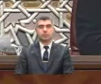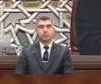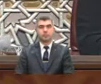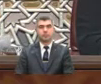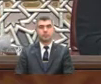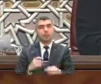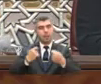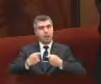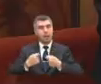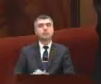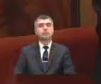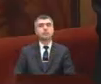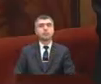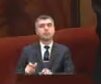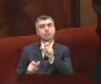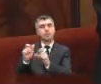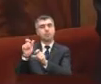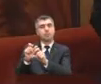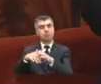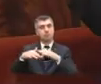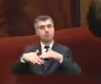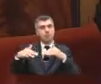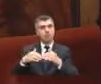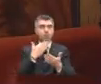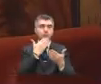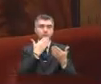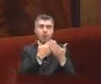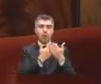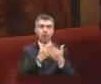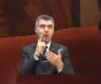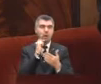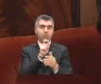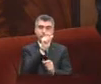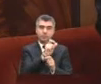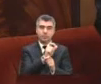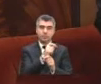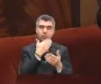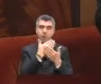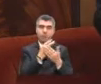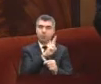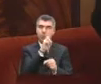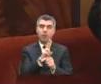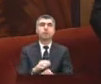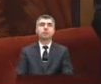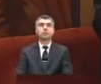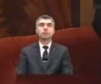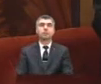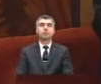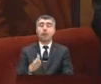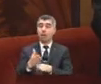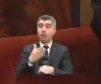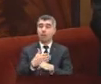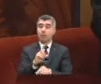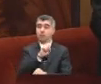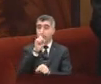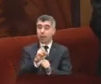سيدة الرئيسة المحترمة، السيدات والسادة النواب المحترمون، تنشكر السيد النائب المحترم على هذا السؤال. كما أشرت في السؤال السابق على